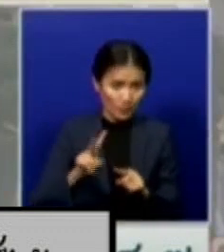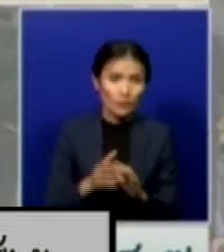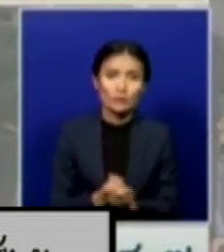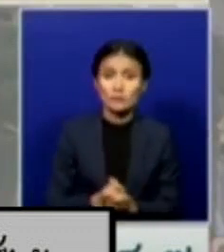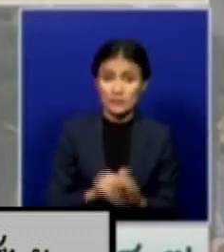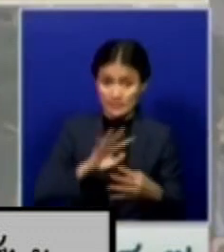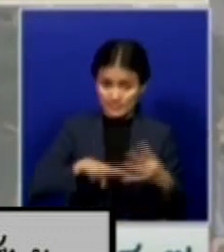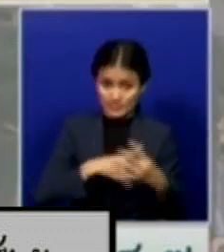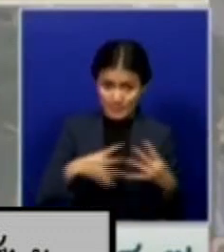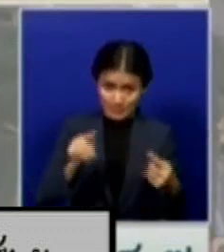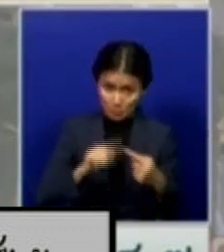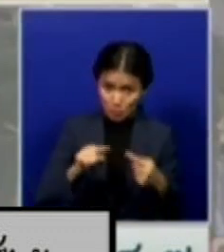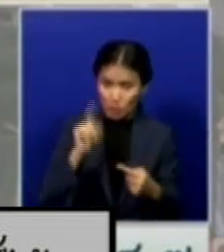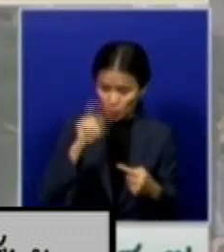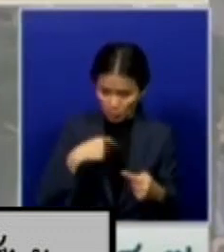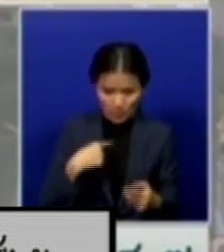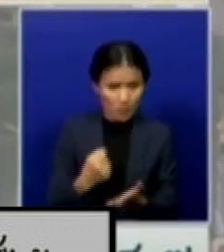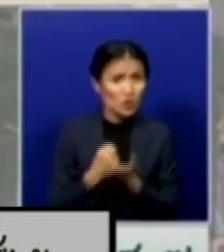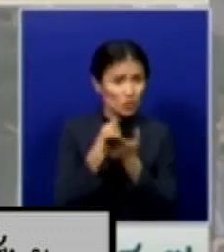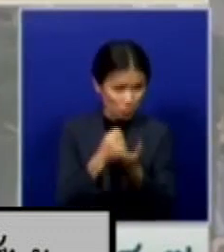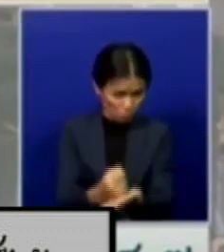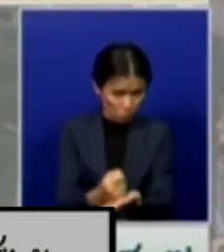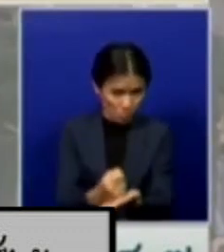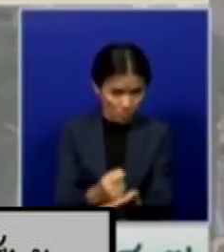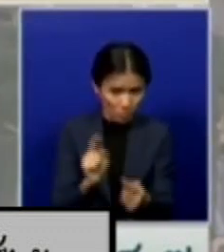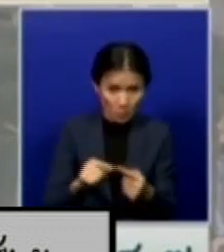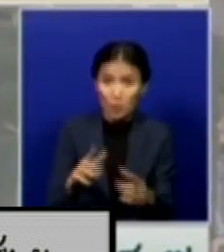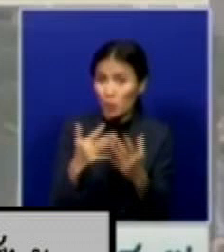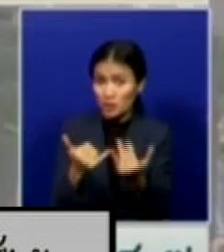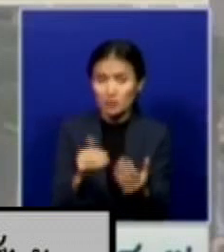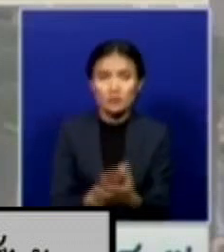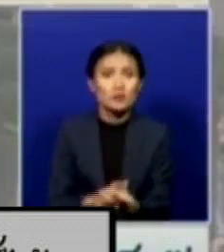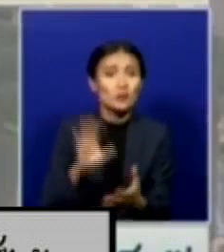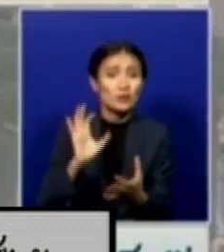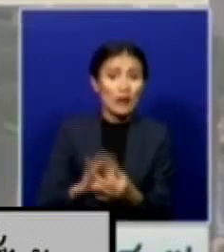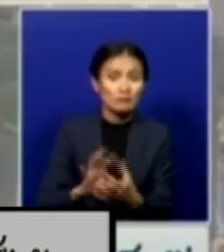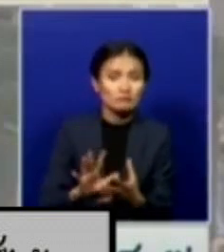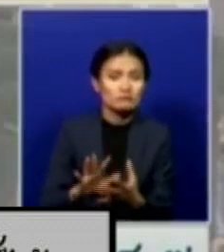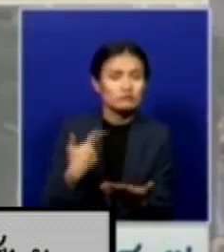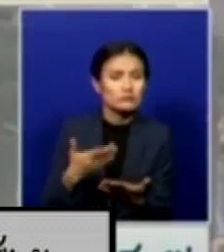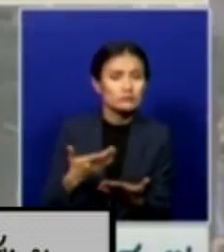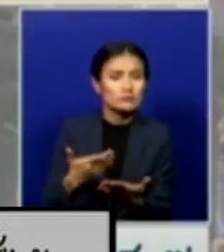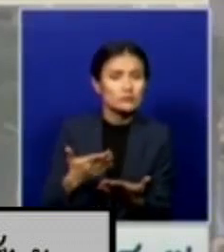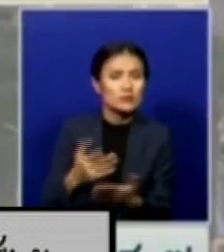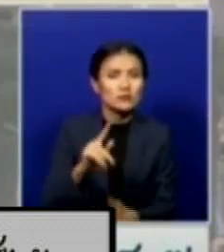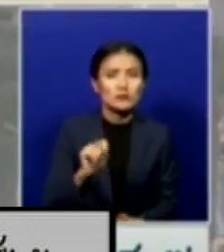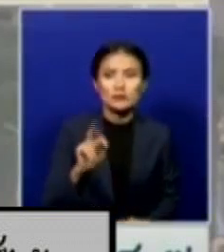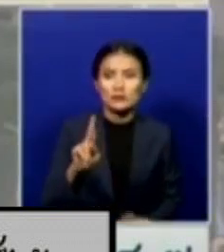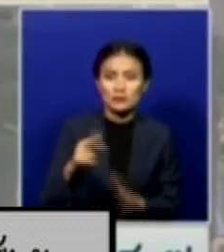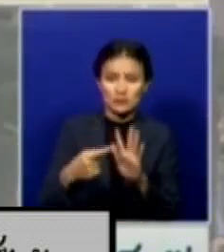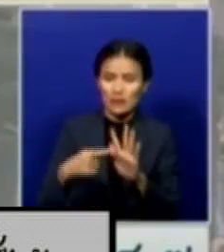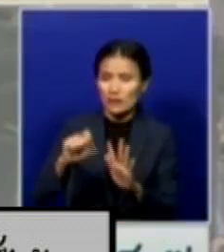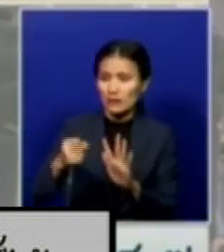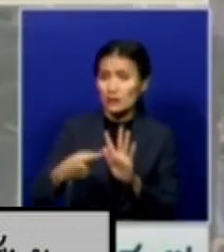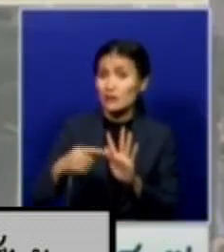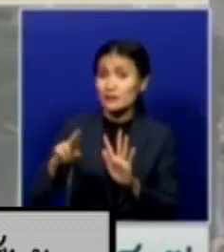จำเป็นต้องมีขนาดใหญ่เพียงพอกับขนาดของตลาดตราสารหนี้ต้องพร้อมใช้และดำเนินการได้อย่างรวดเร็วทั้